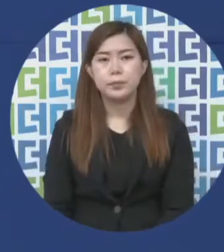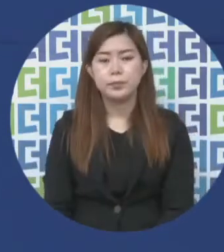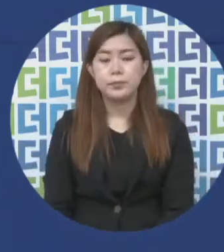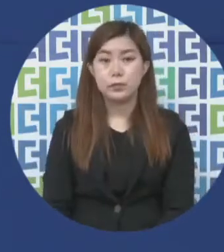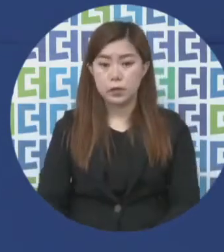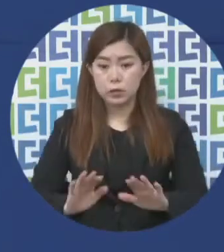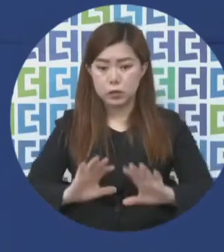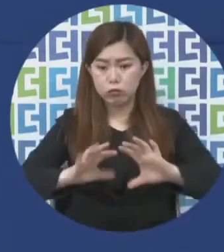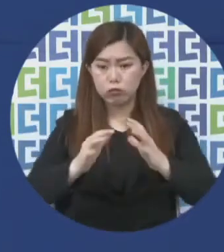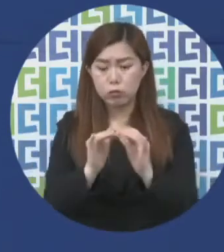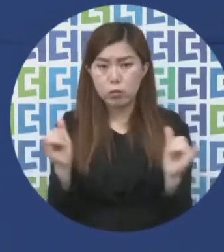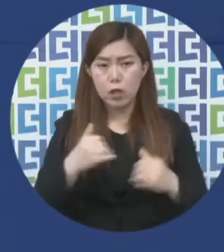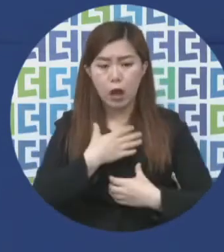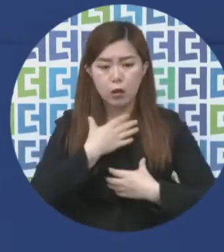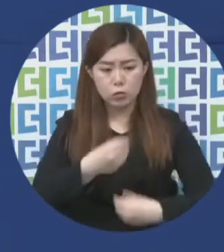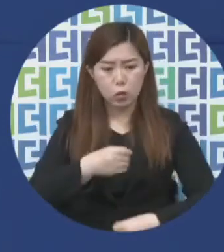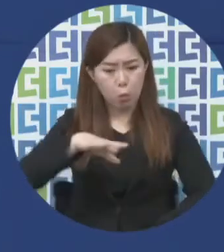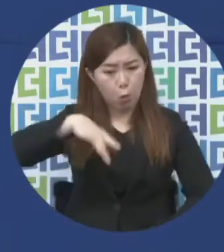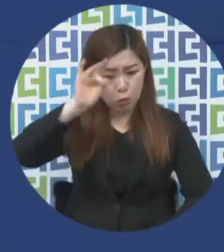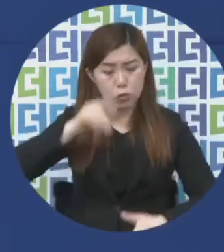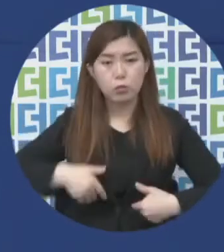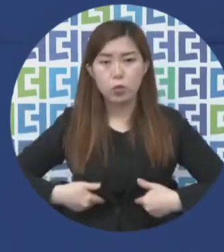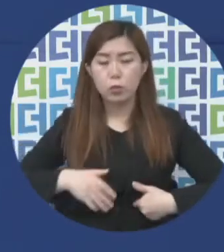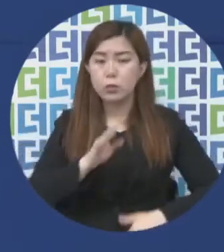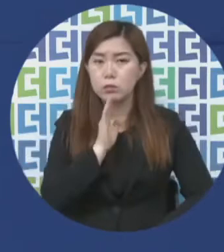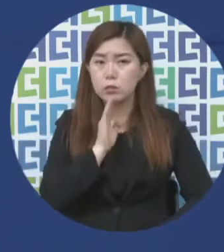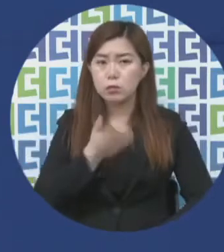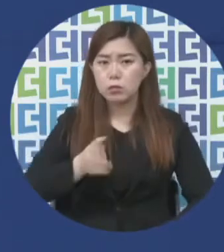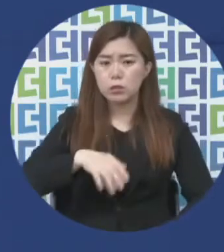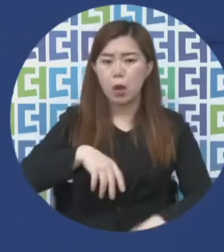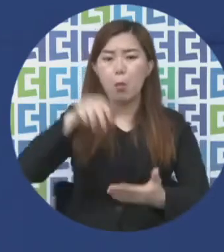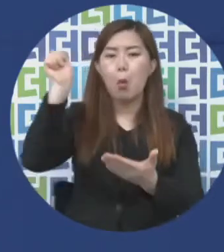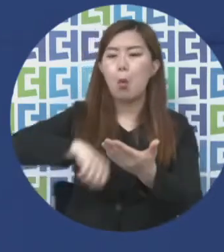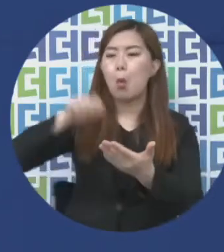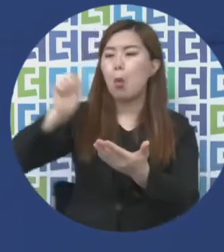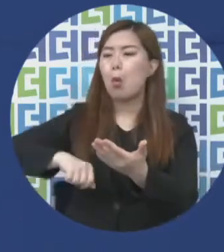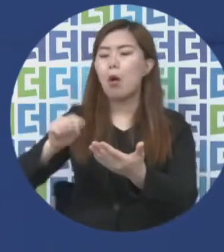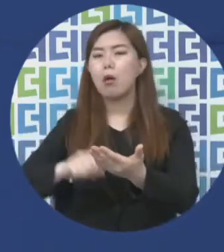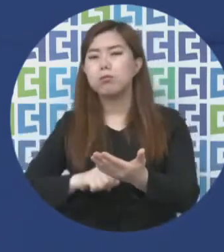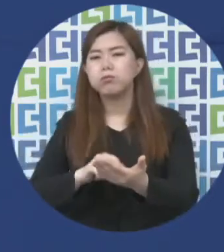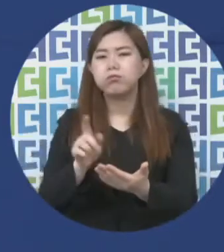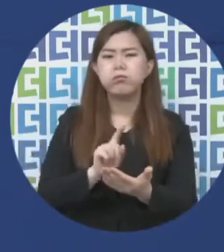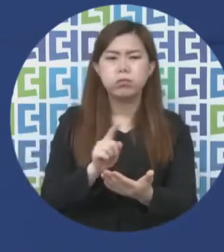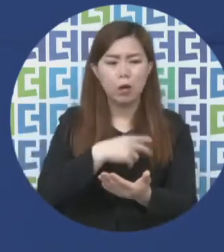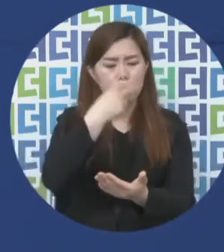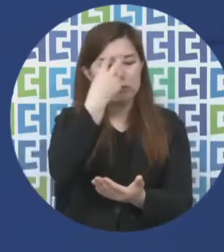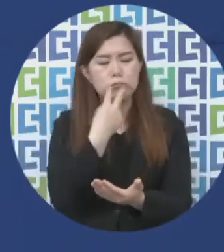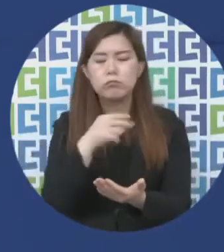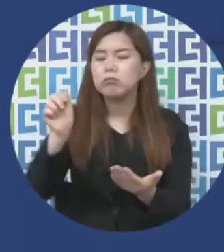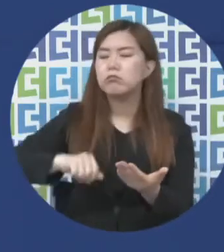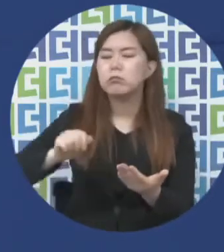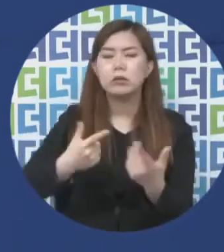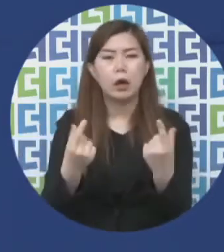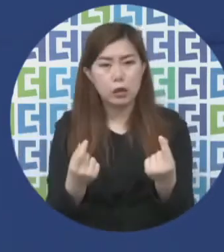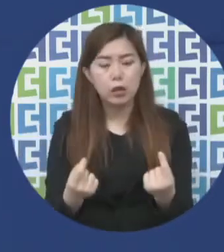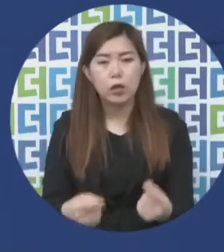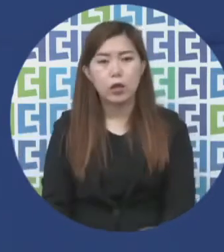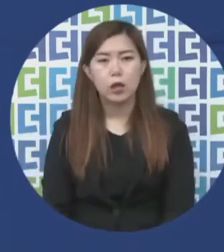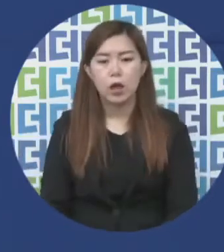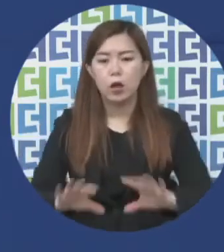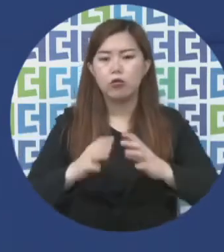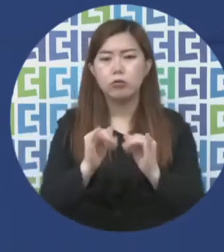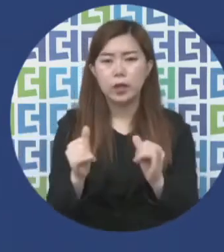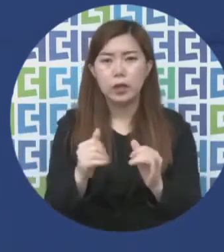안정이 우선 아닌가요? 그런 사람들이 판사봉을 잡고 또다시 국정을 농단하고 있습니다. 국민 안전